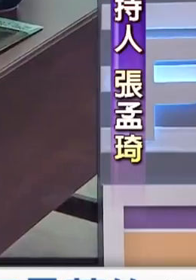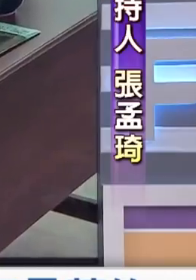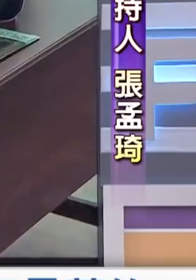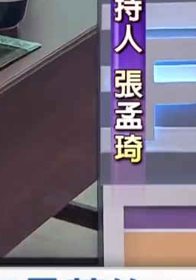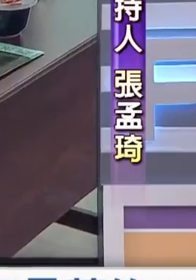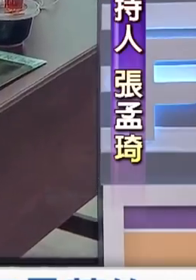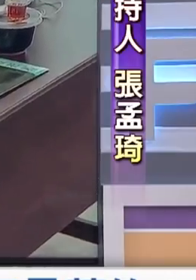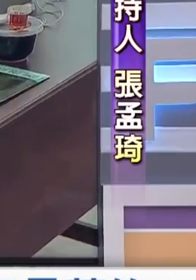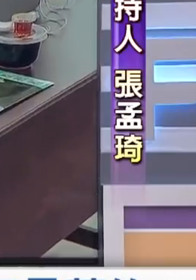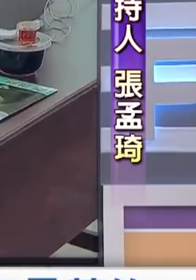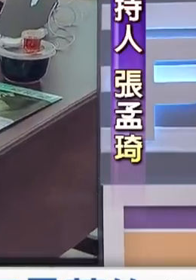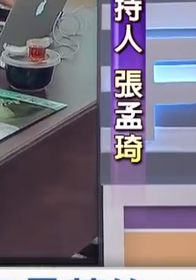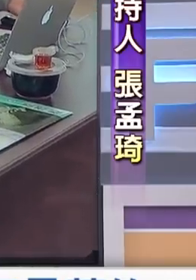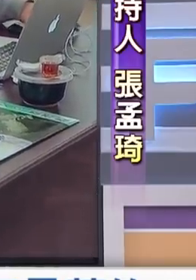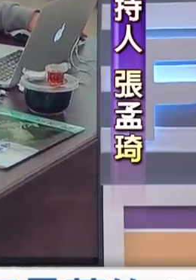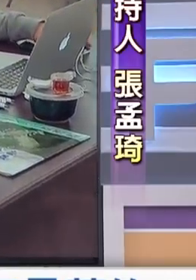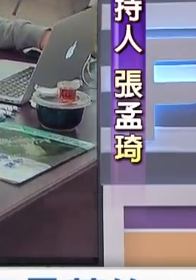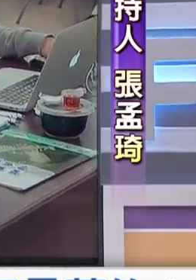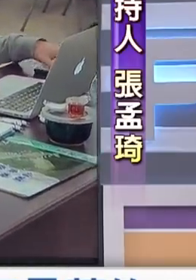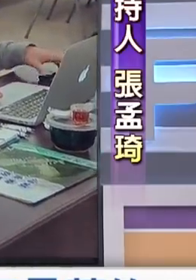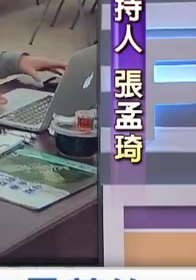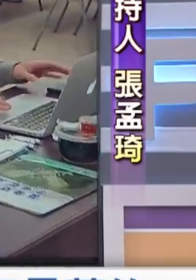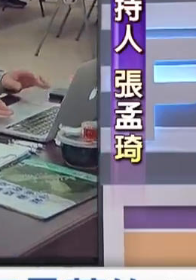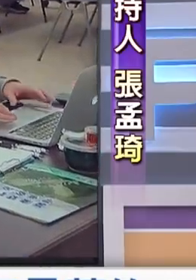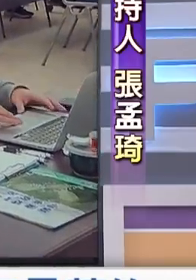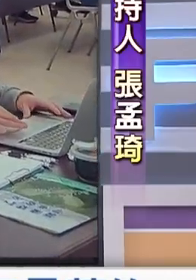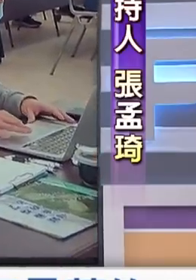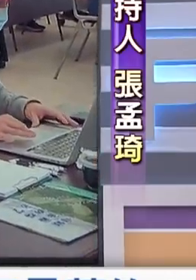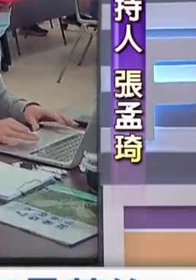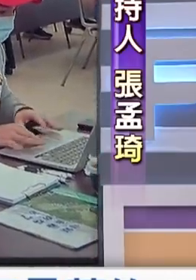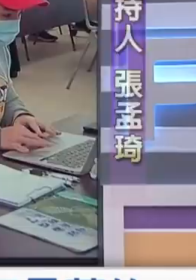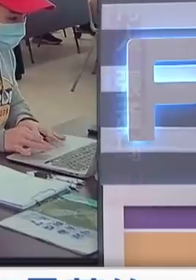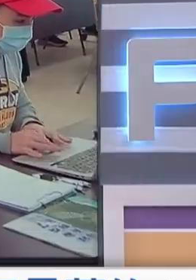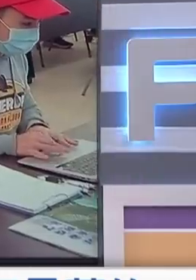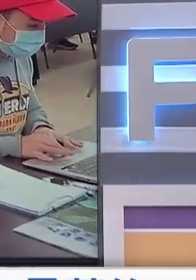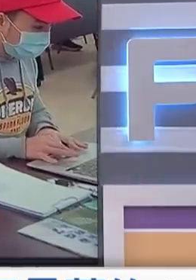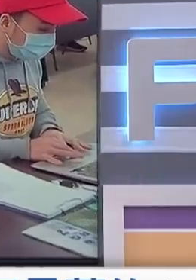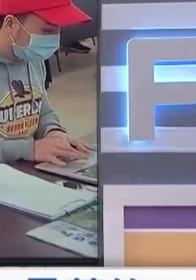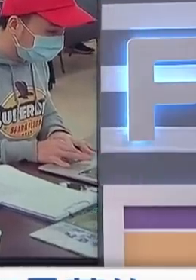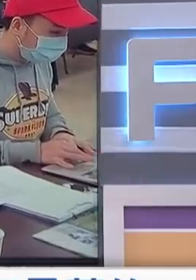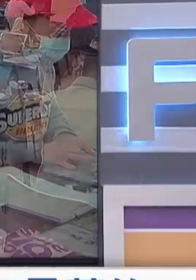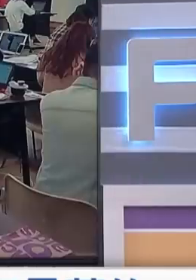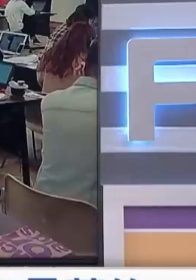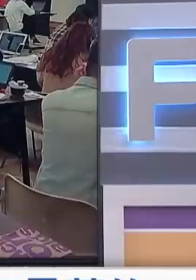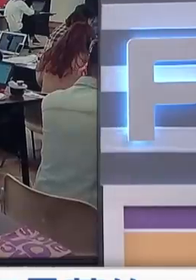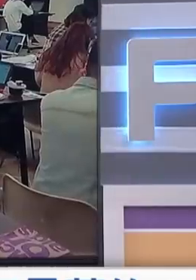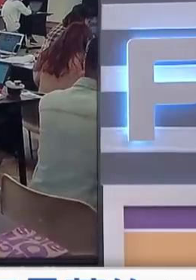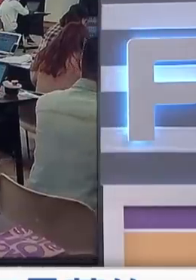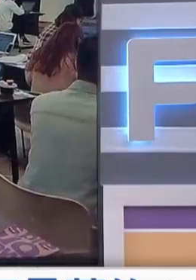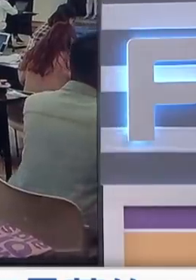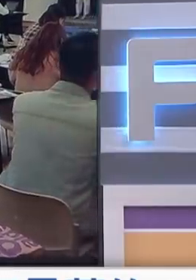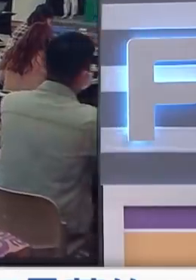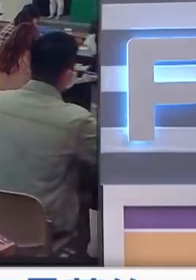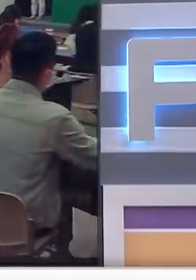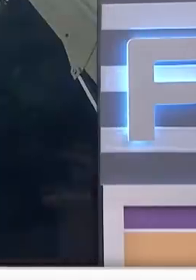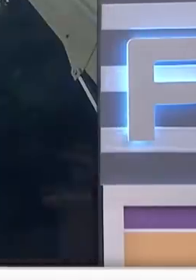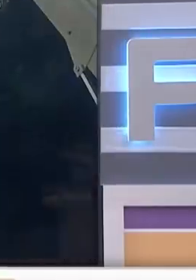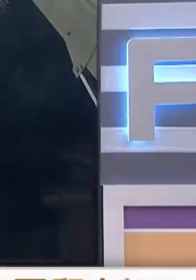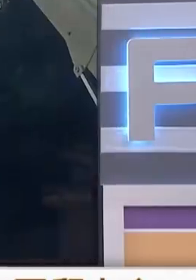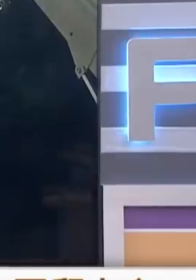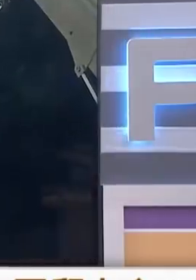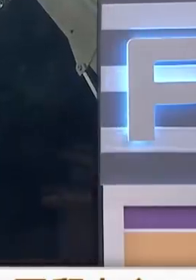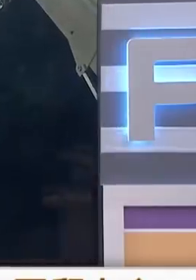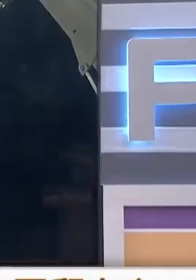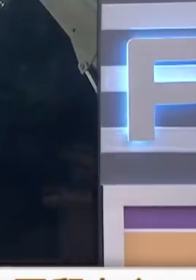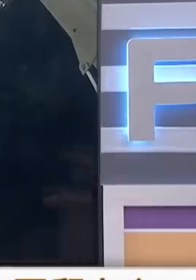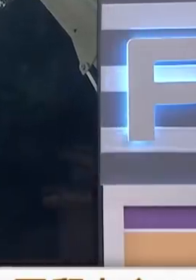会不会再有好消息呢？等一下指挥中心的记者会，我们会随时连线。好，另外同样要继续追踪的就是